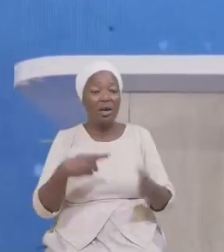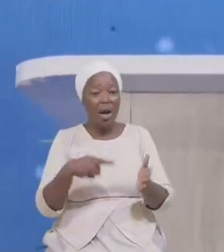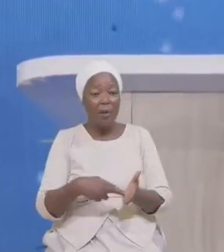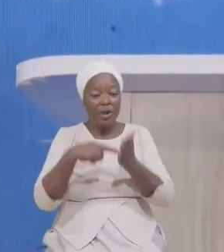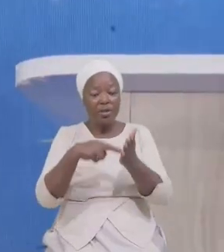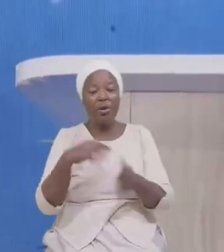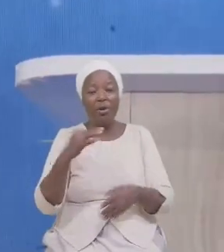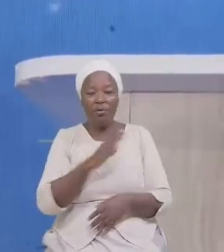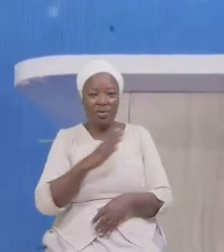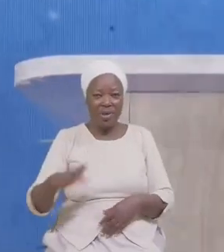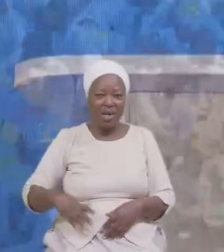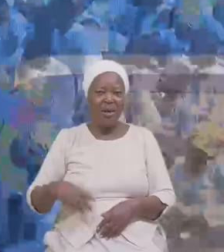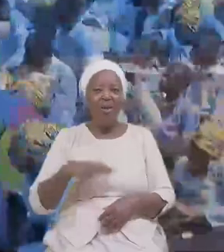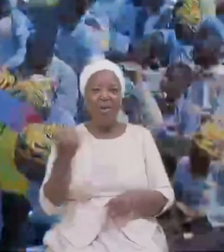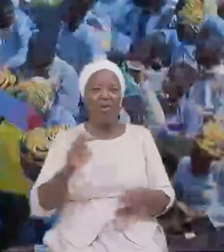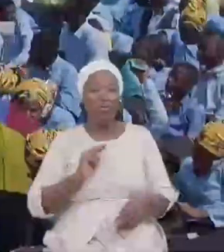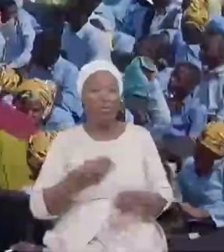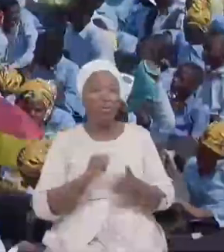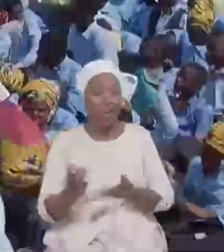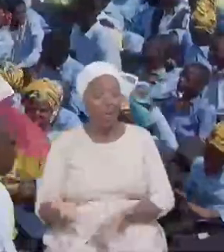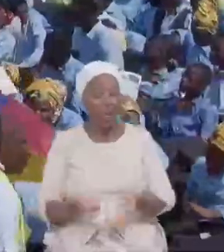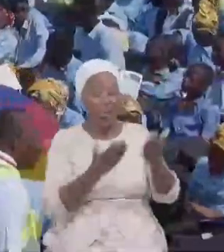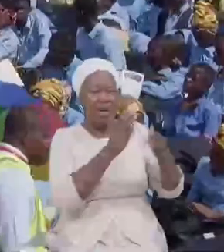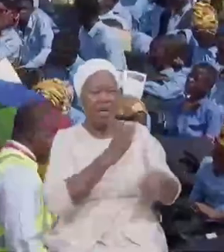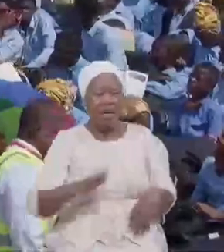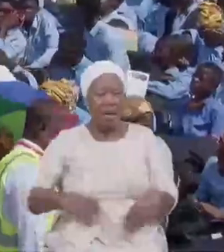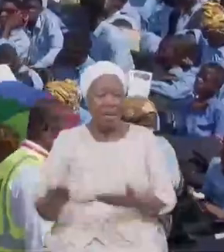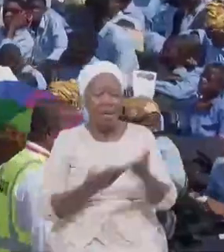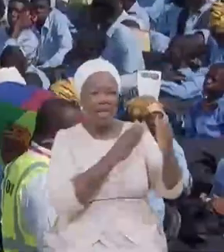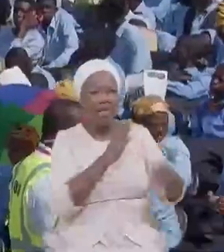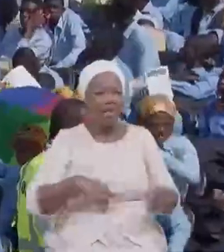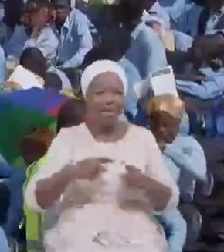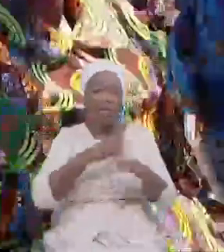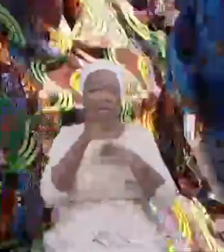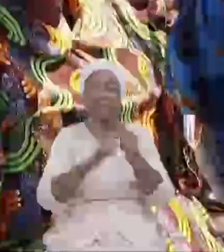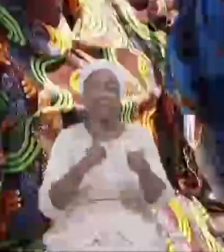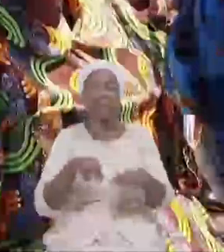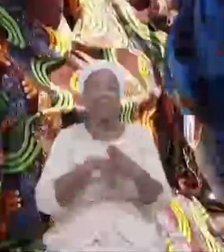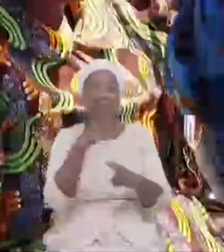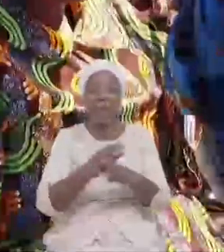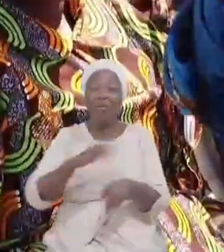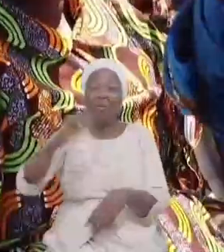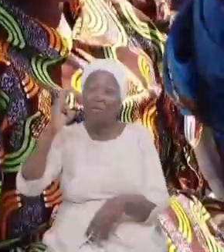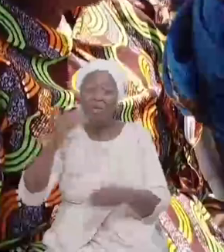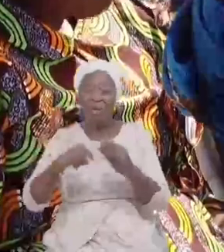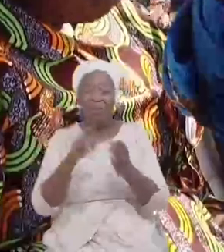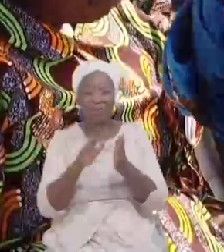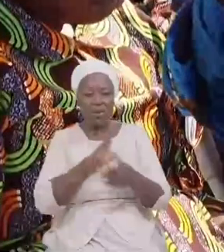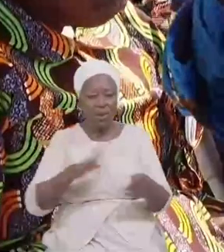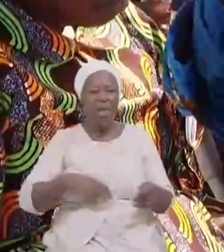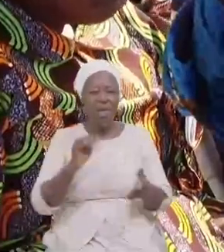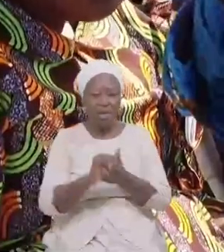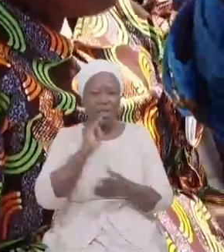qui avons Christ et nous portons Christ pour aux autres, c'est le type de vie qu'il veut que nous